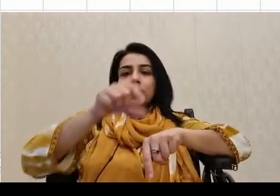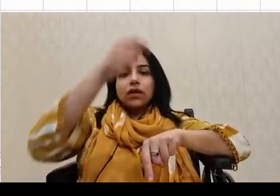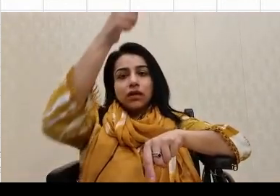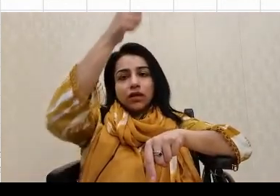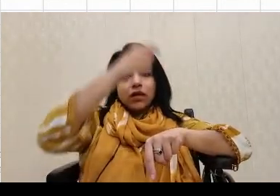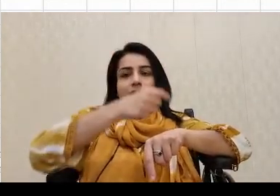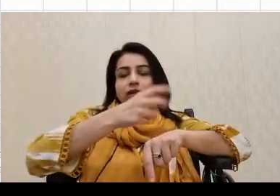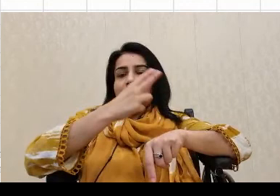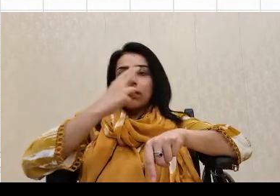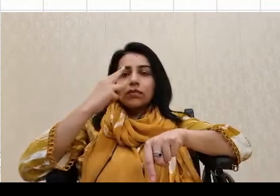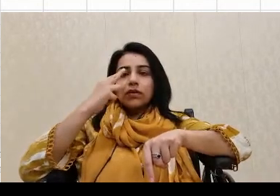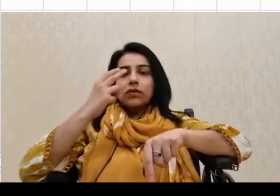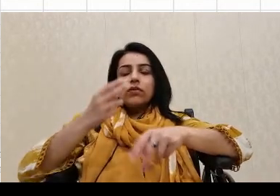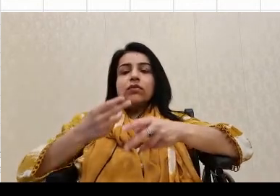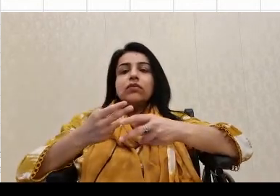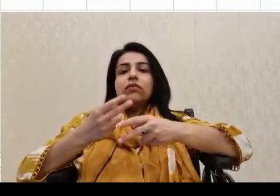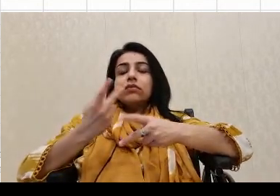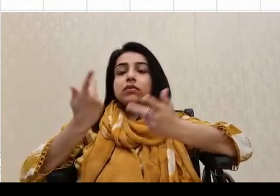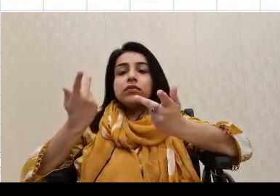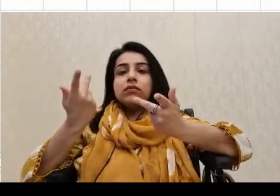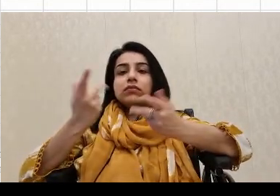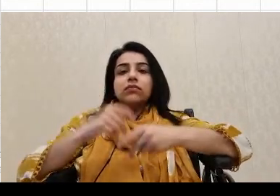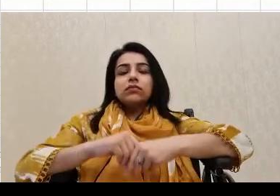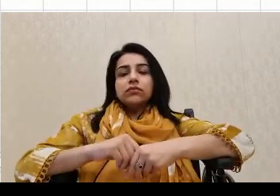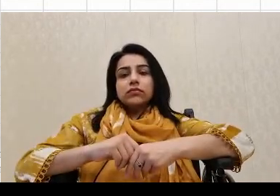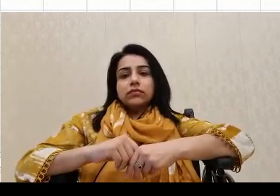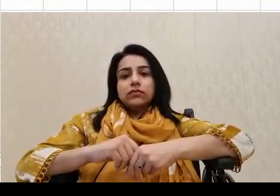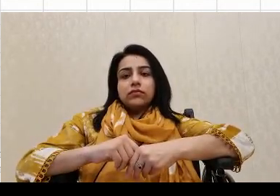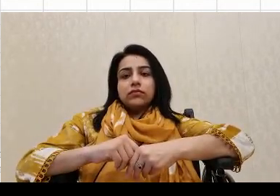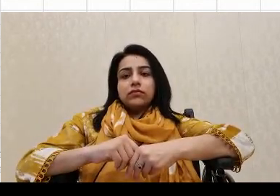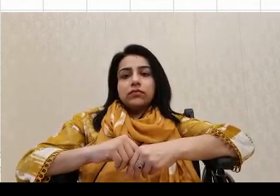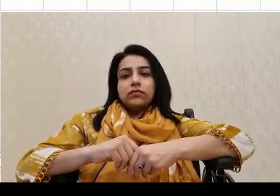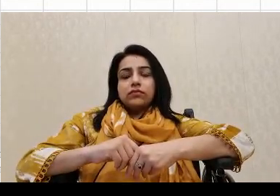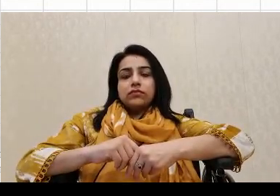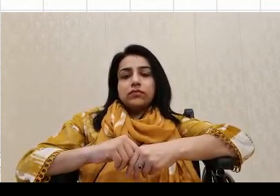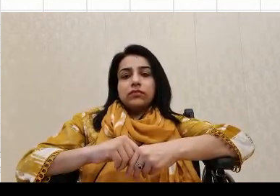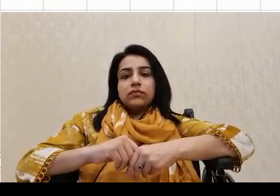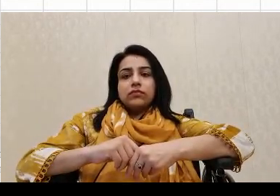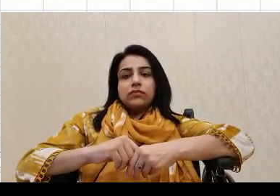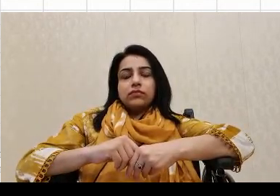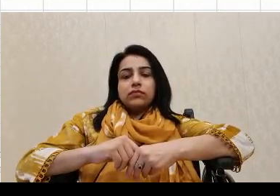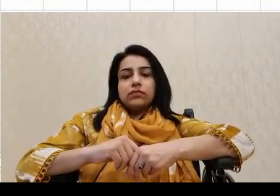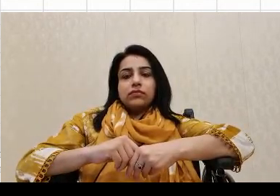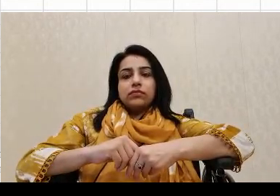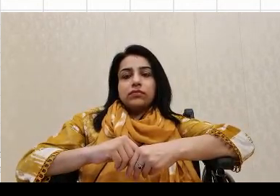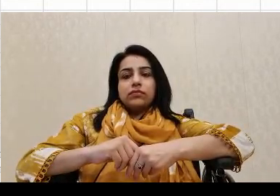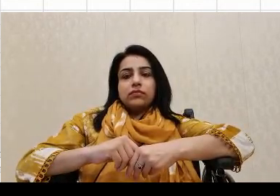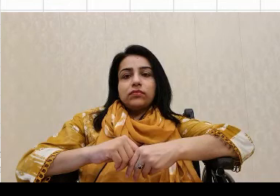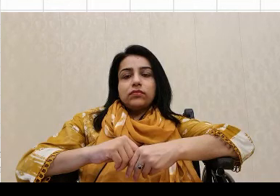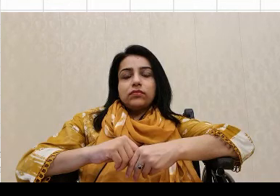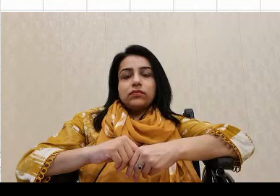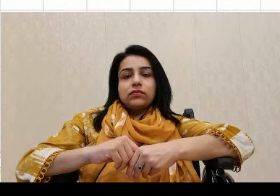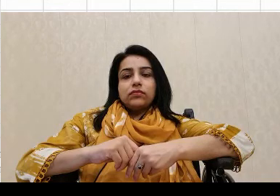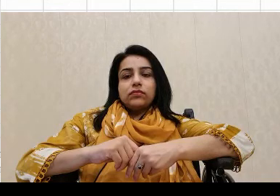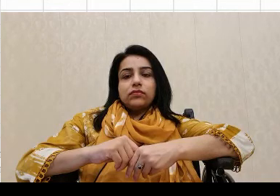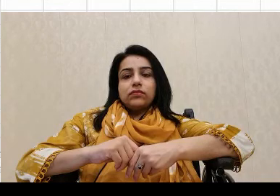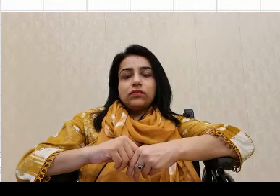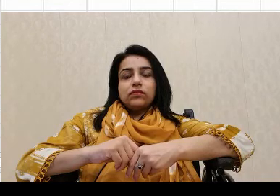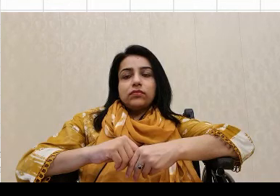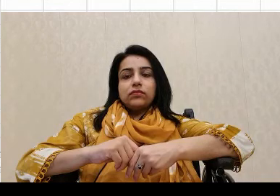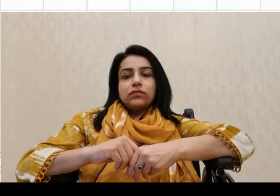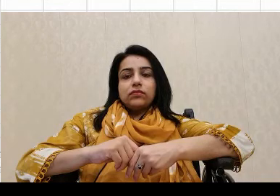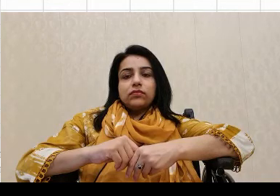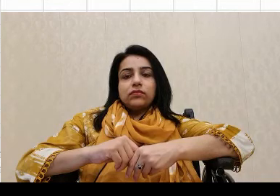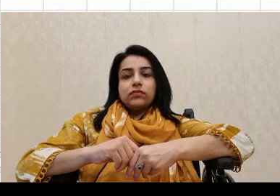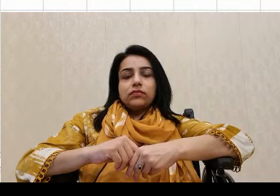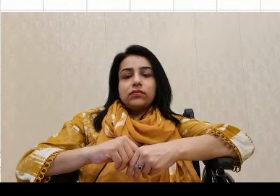कहती हैं जी कि एक जो है वो आपका कोई भी जो क्लास फेलो है, मिसाल के तौर पे उसका नाम अली है, तो वो आपकी